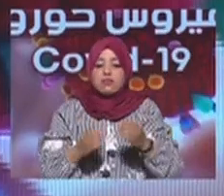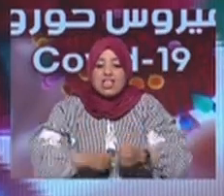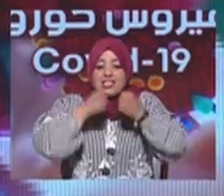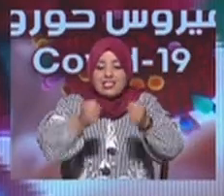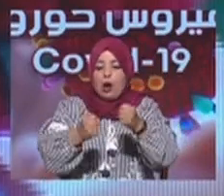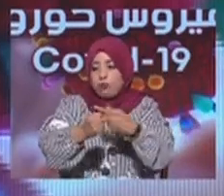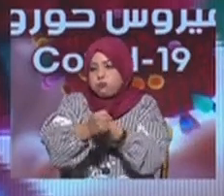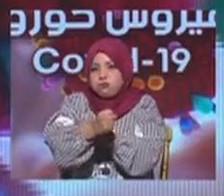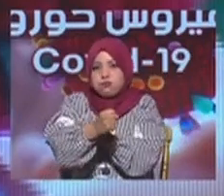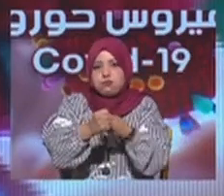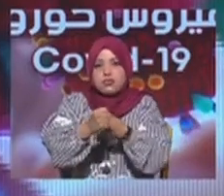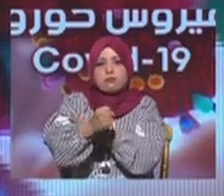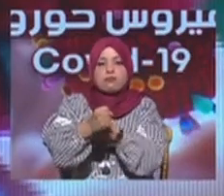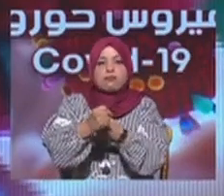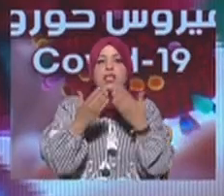بلوز افيكاس